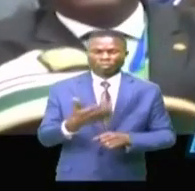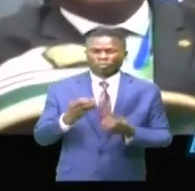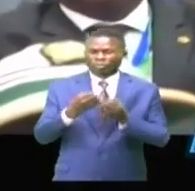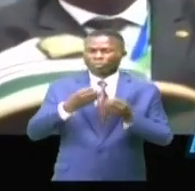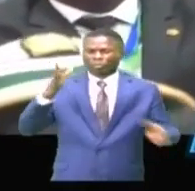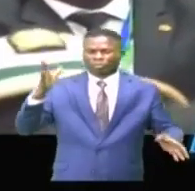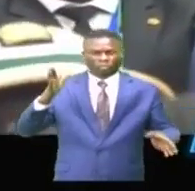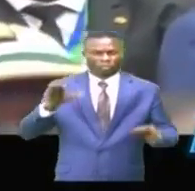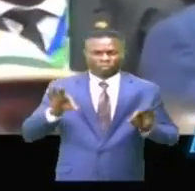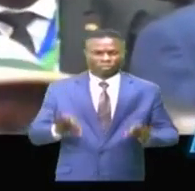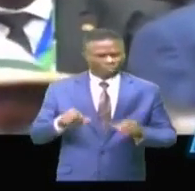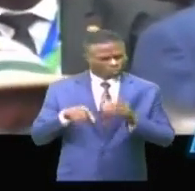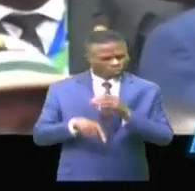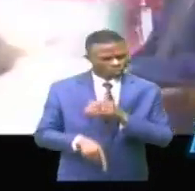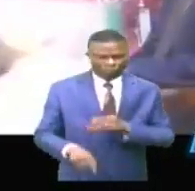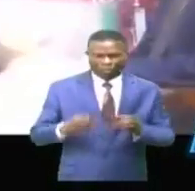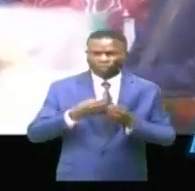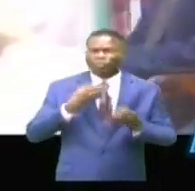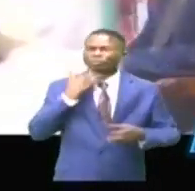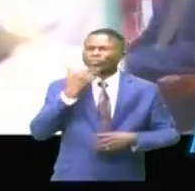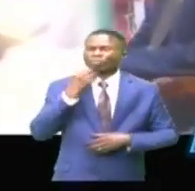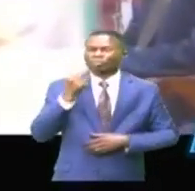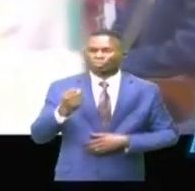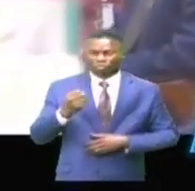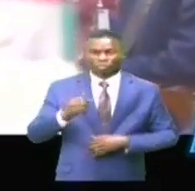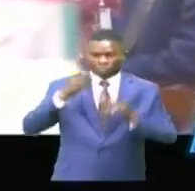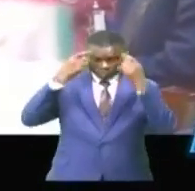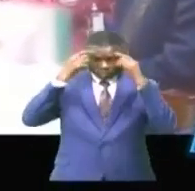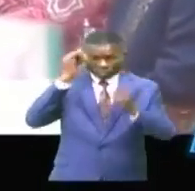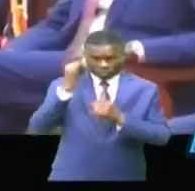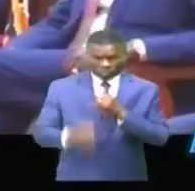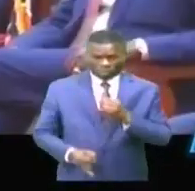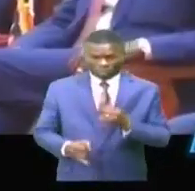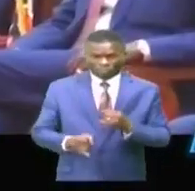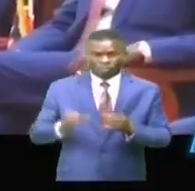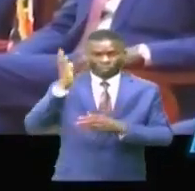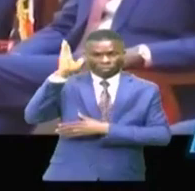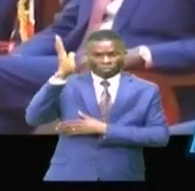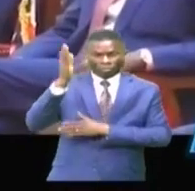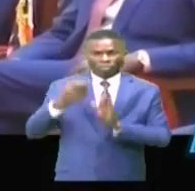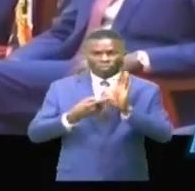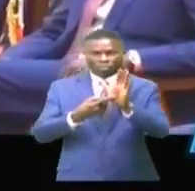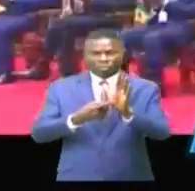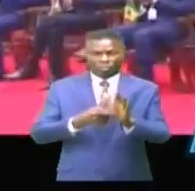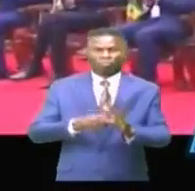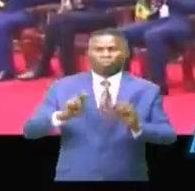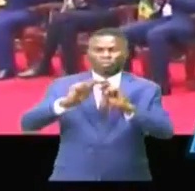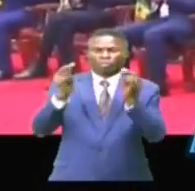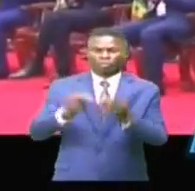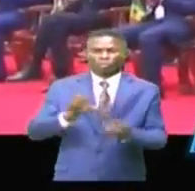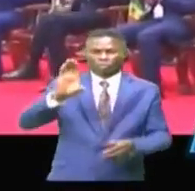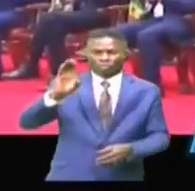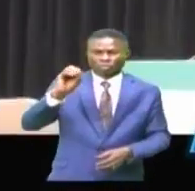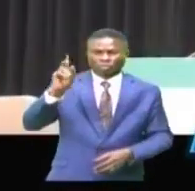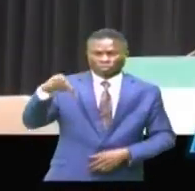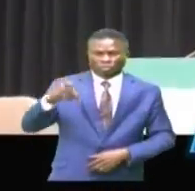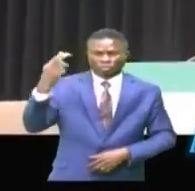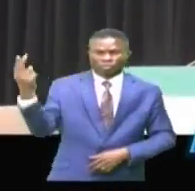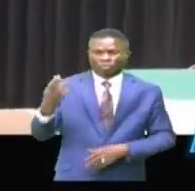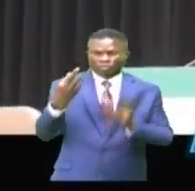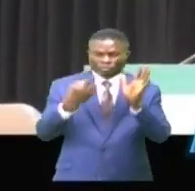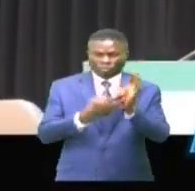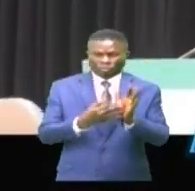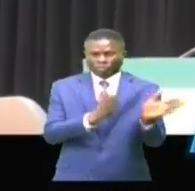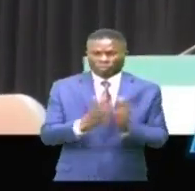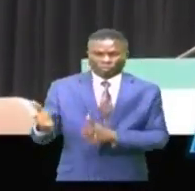ses ressources naturelles les conclusions de ce sommets seront présentés à la cop28 prévue vers la fin de cette année à